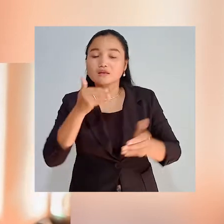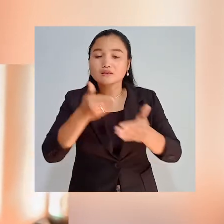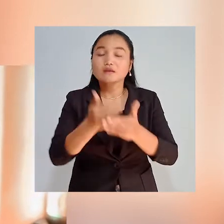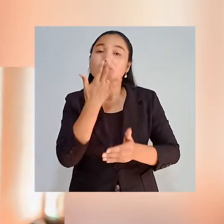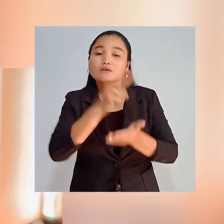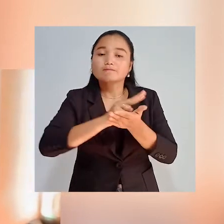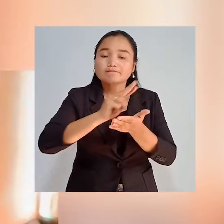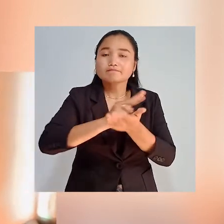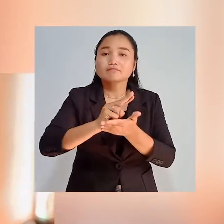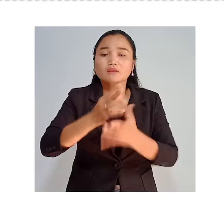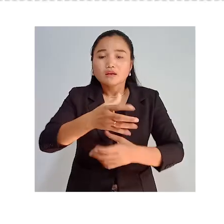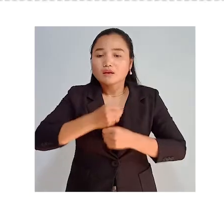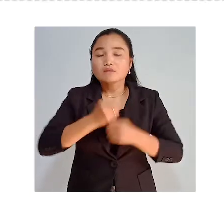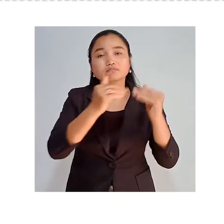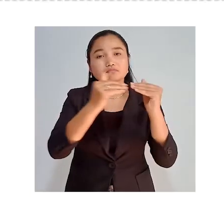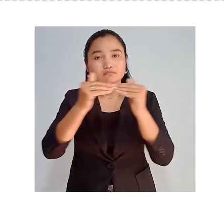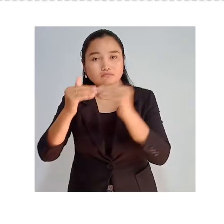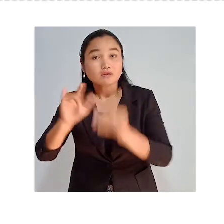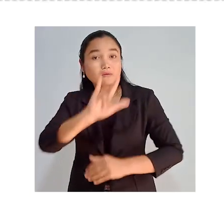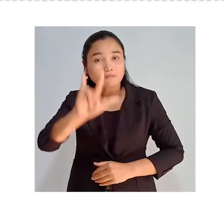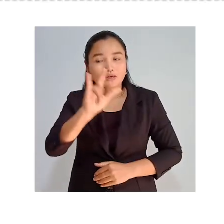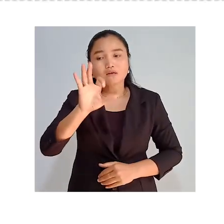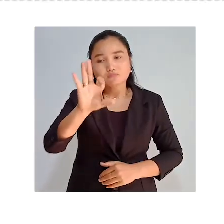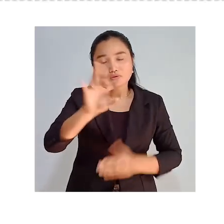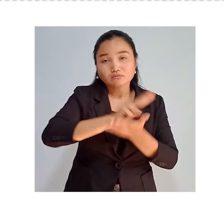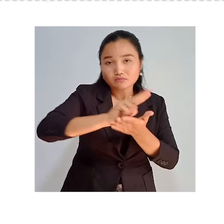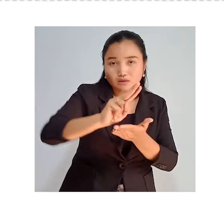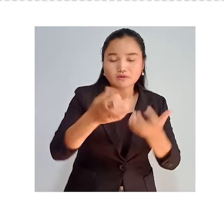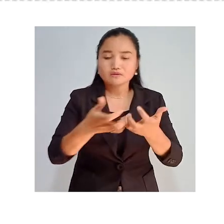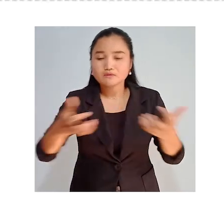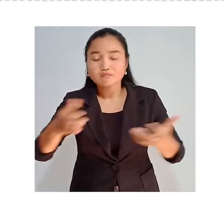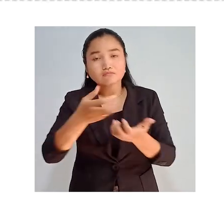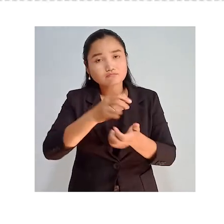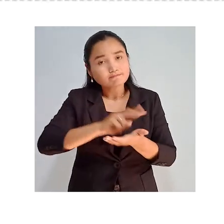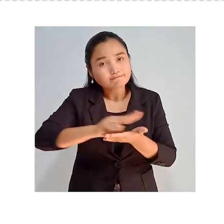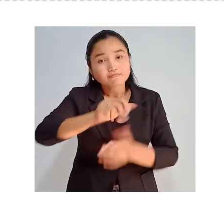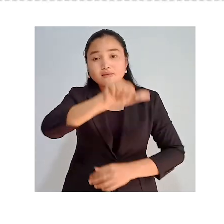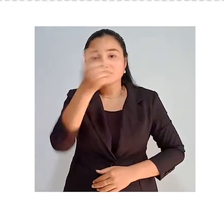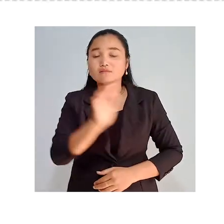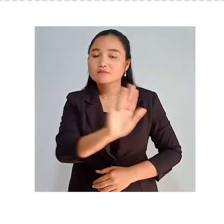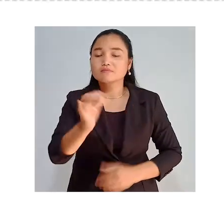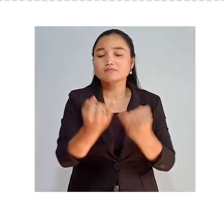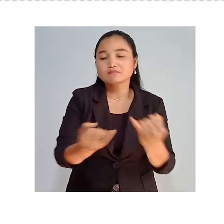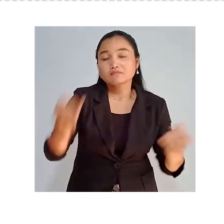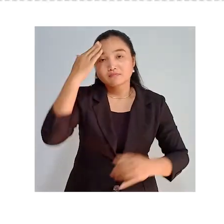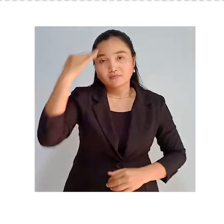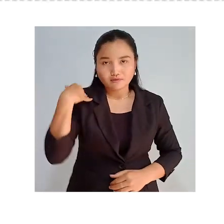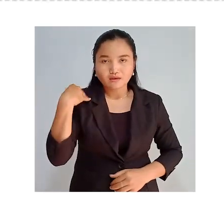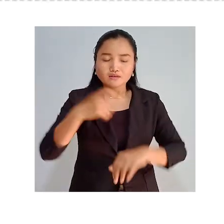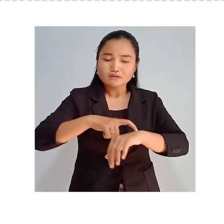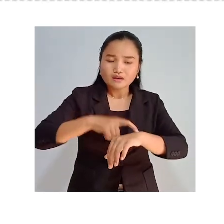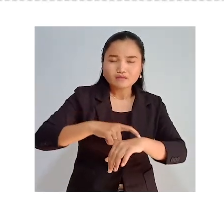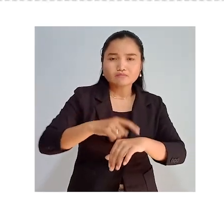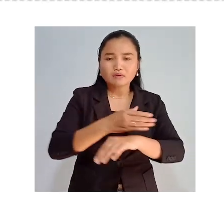ង្កើនការទទួលបាននូវបង្គន់អនាម័យនិងសម្ភារៈអនាម័យផ្សេងទៀតសម្រាប់ស្ត្រីនិងក្មេងស្រីយើងអាចកាត់បន្ថយពេលវេ